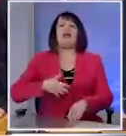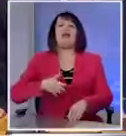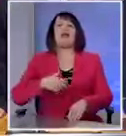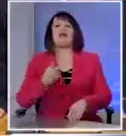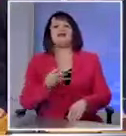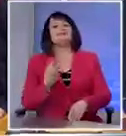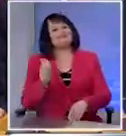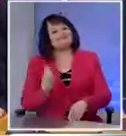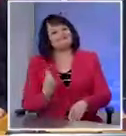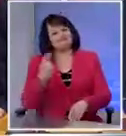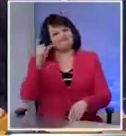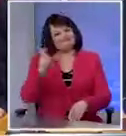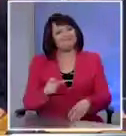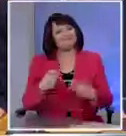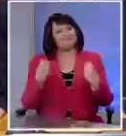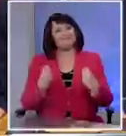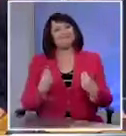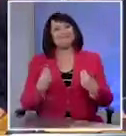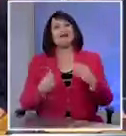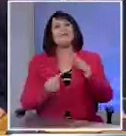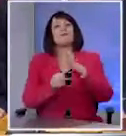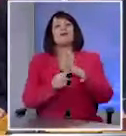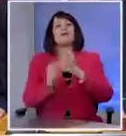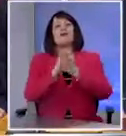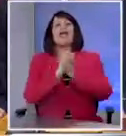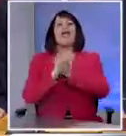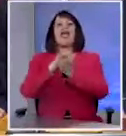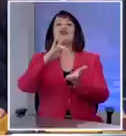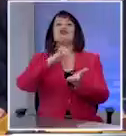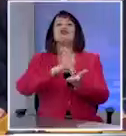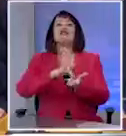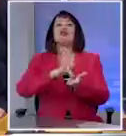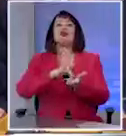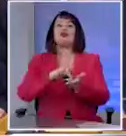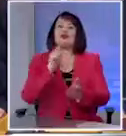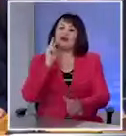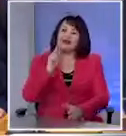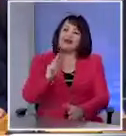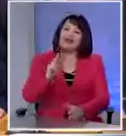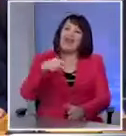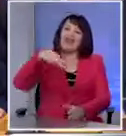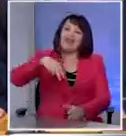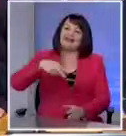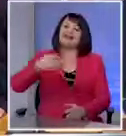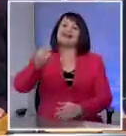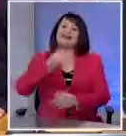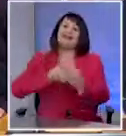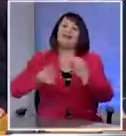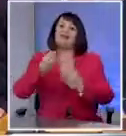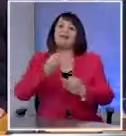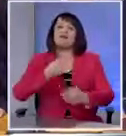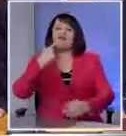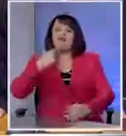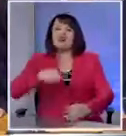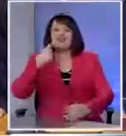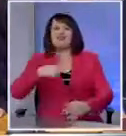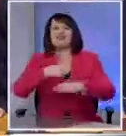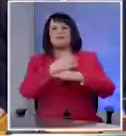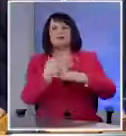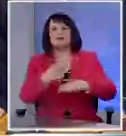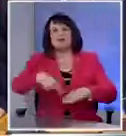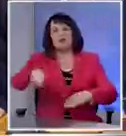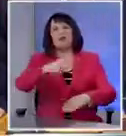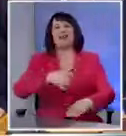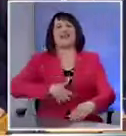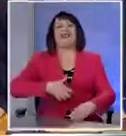συμπατή και γραφικό πρόεδρο της Ένωσης Κεντρών, ο οποίος όταν βρίζει το Πασόκ γελάνε οι